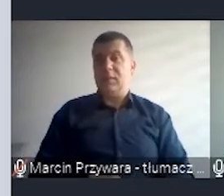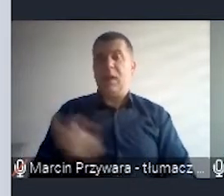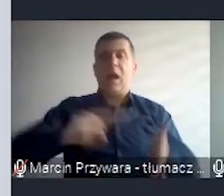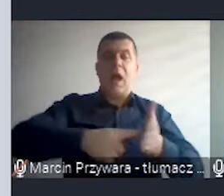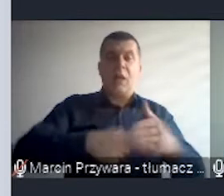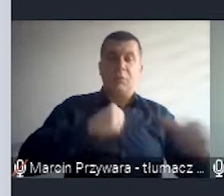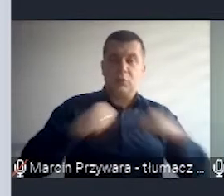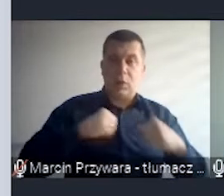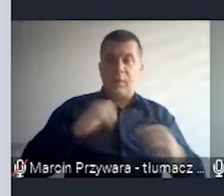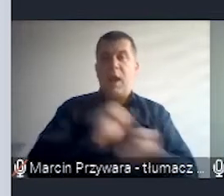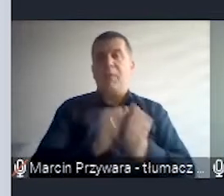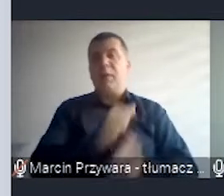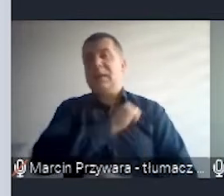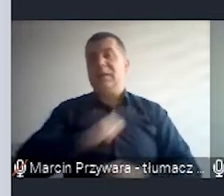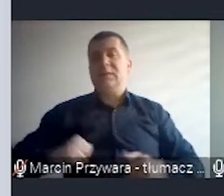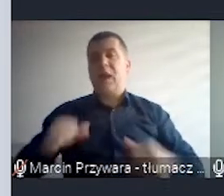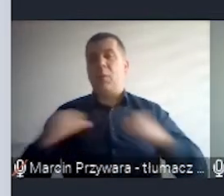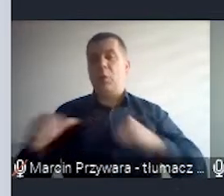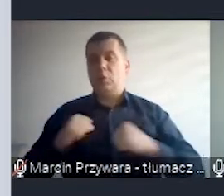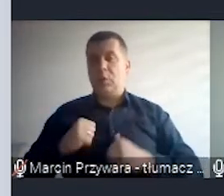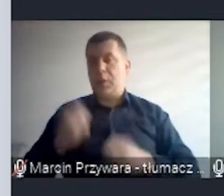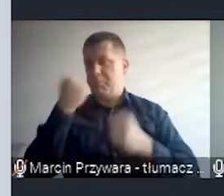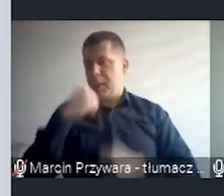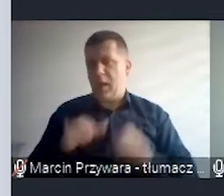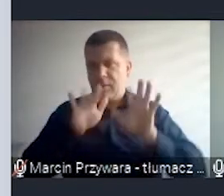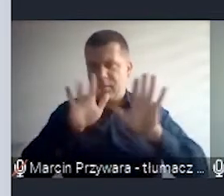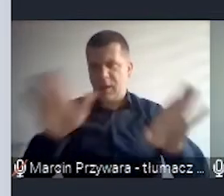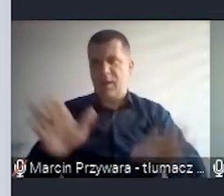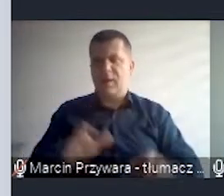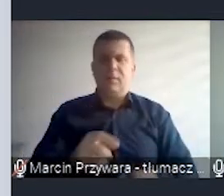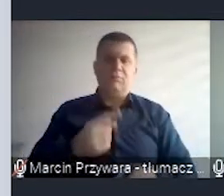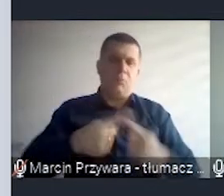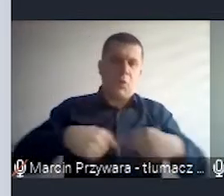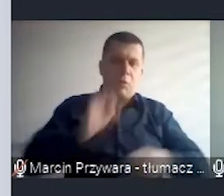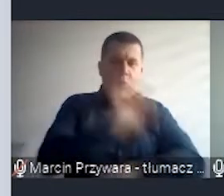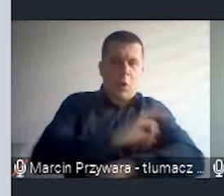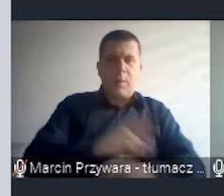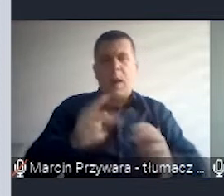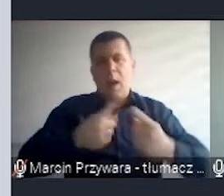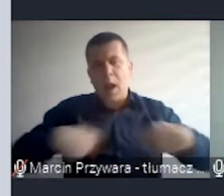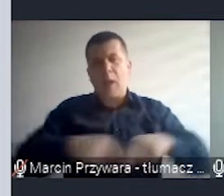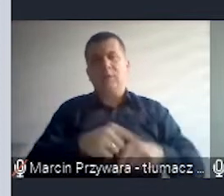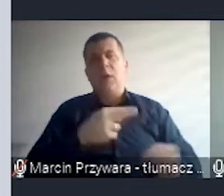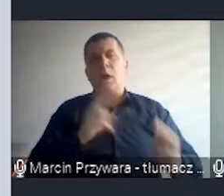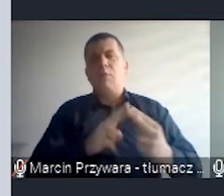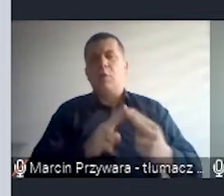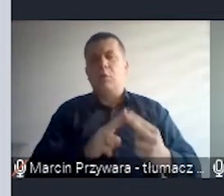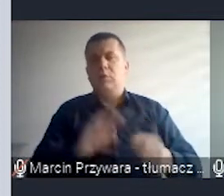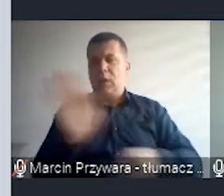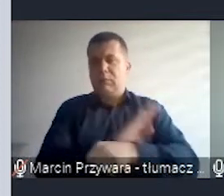administracja rządowa, czy samorządowa, bardzo wiele przedsięwzięć realizowała w porozumieniu z biznesem, dogadując